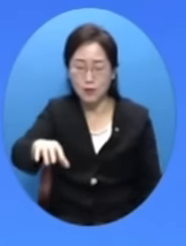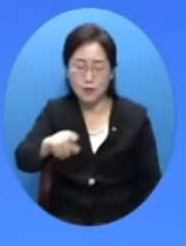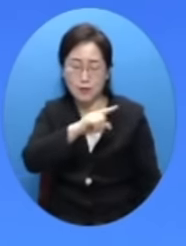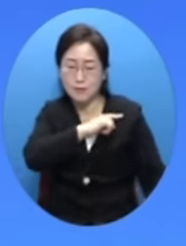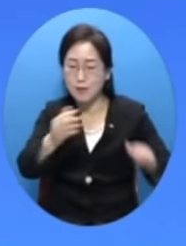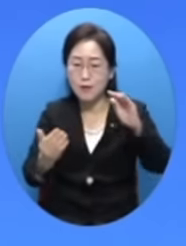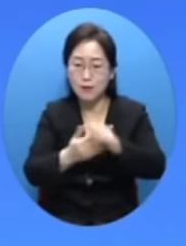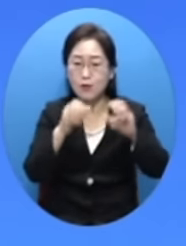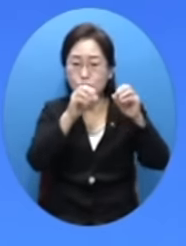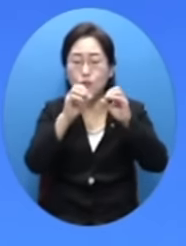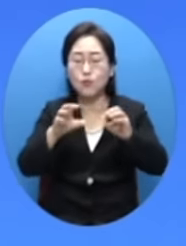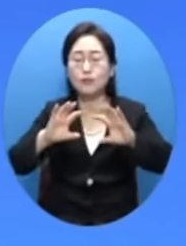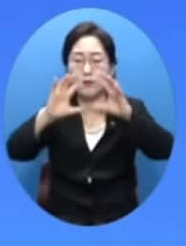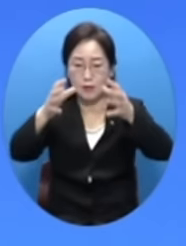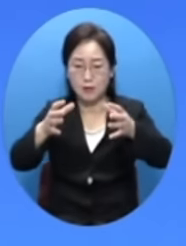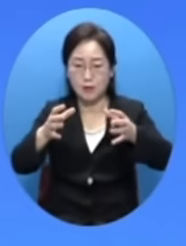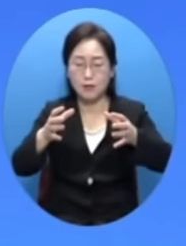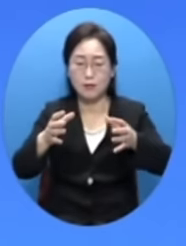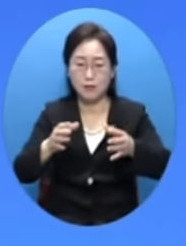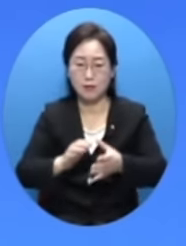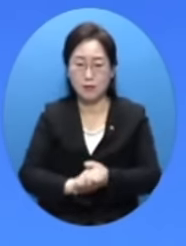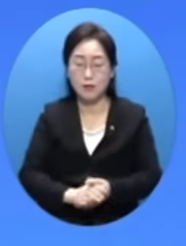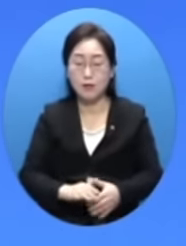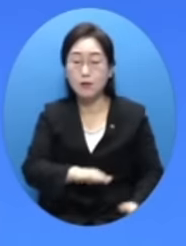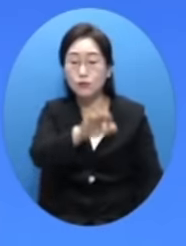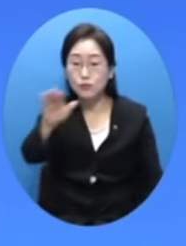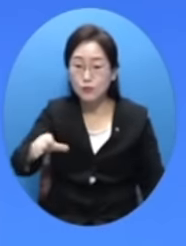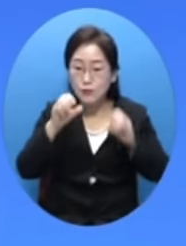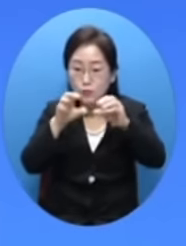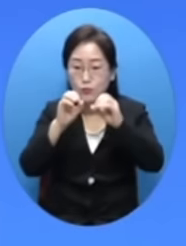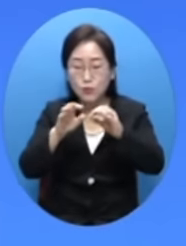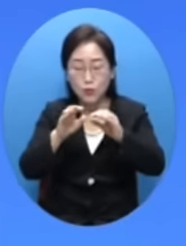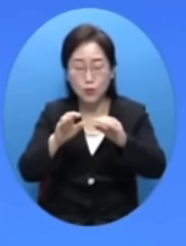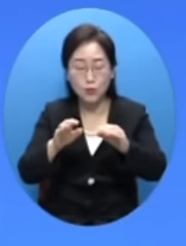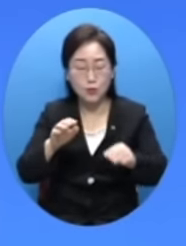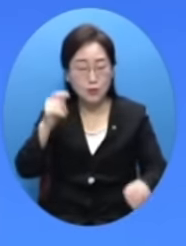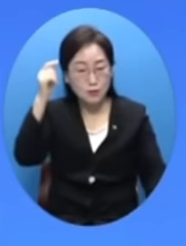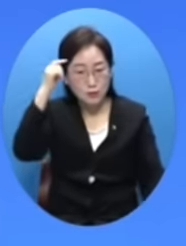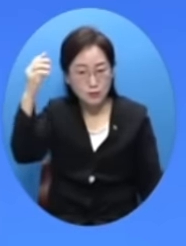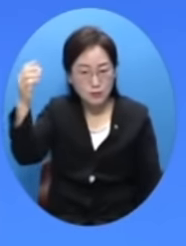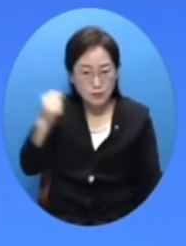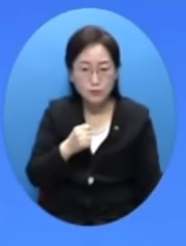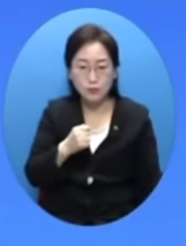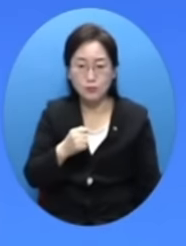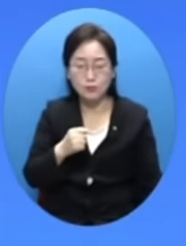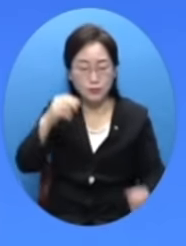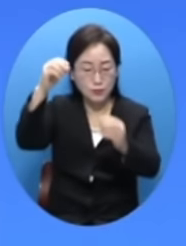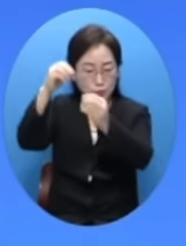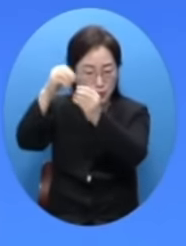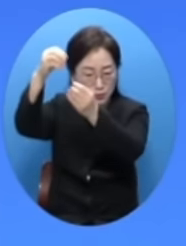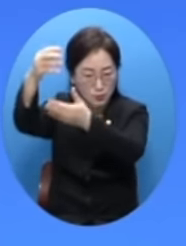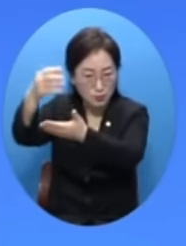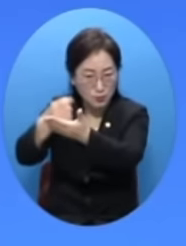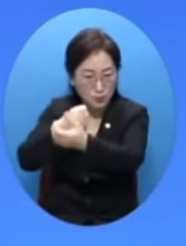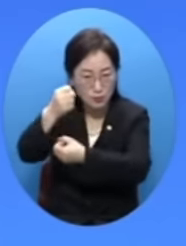된 것입니다. 우리가 그 선교의 정신을 물려받아서